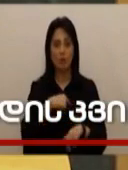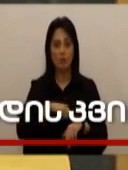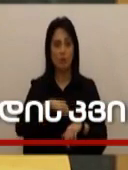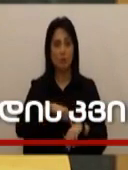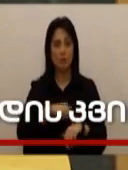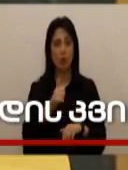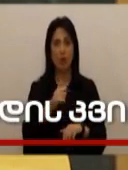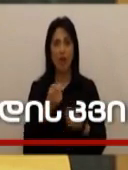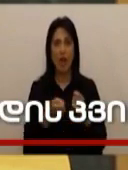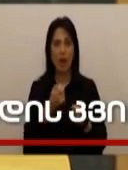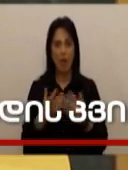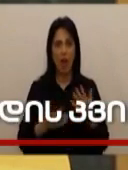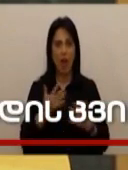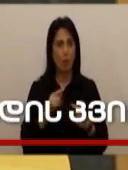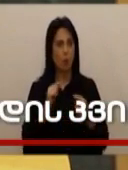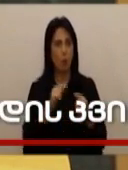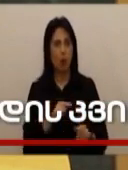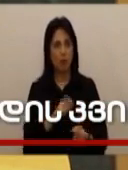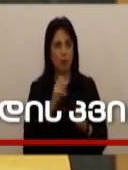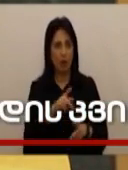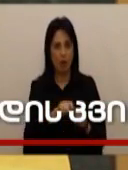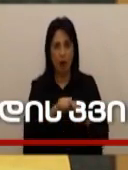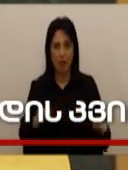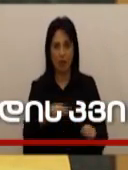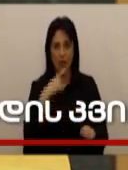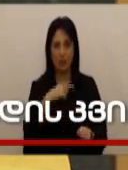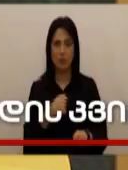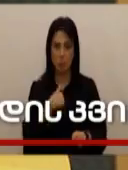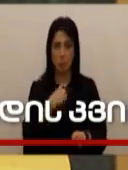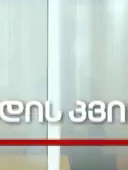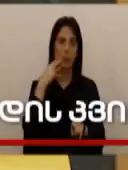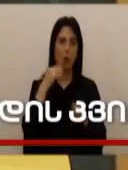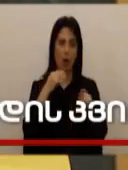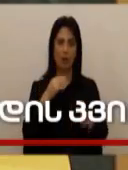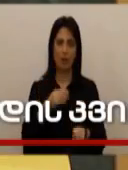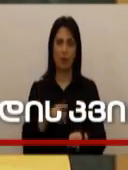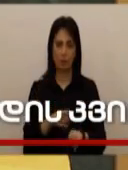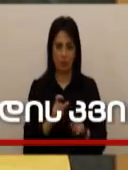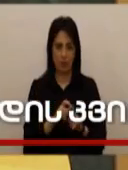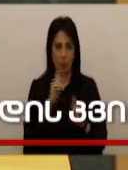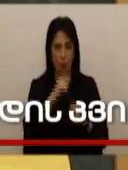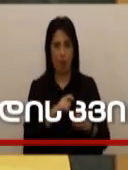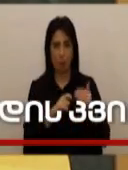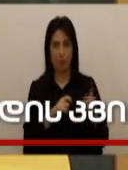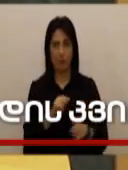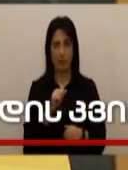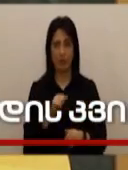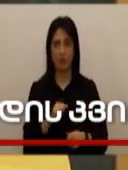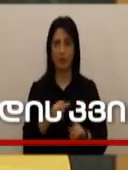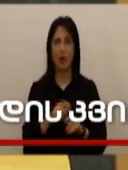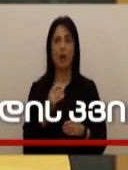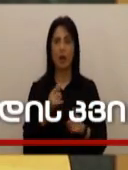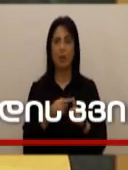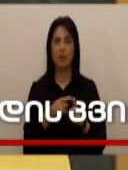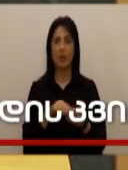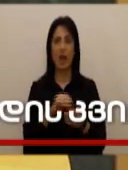an elementar, emoții, an protest, an ragaț. Rom, am și unde, ide, ghive să acțede. Este pe unele bari, s-a arestat, ce mi-am întors de bine.